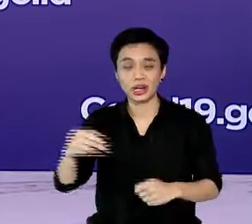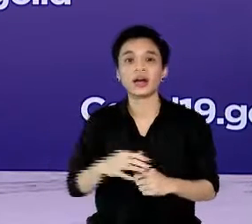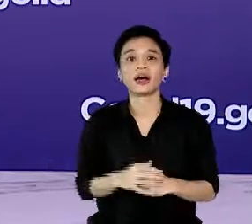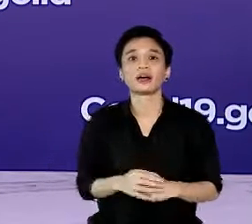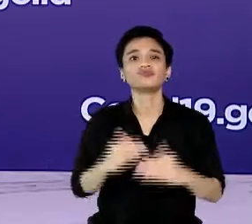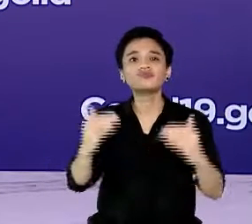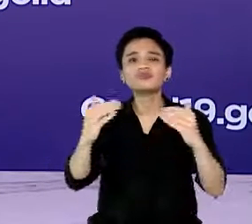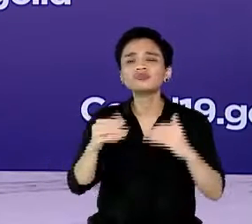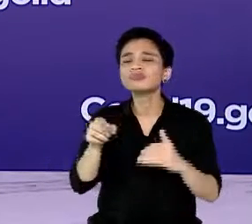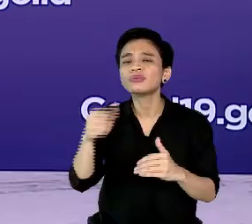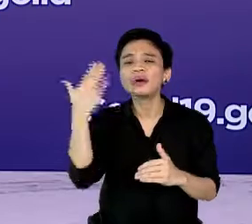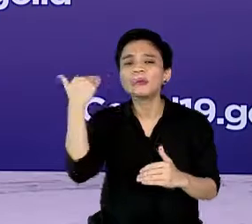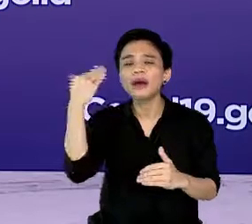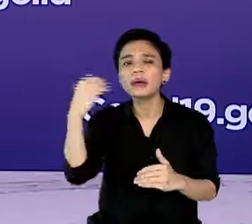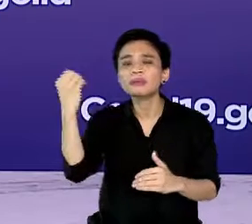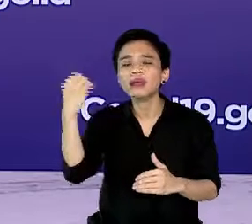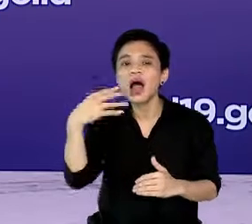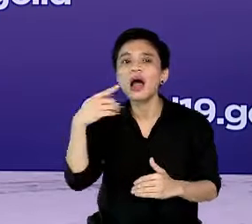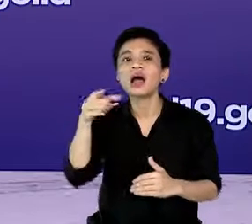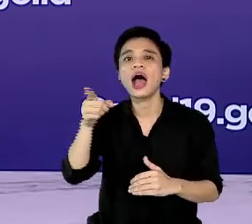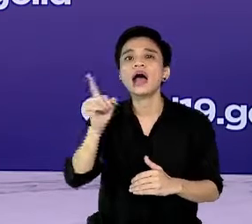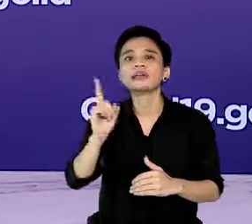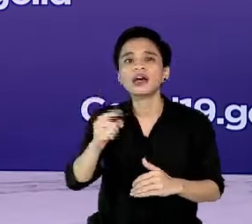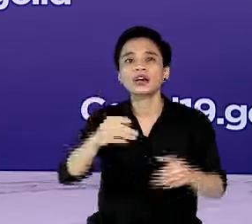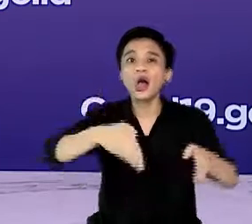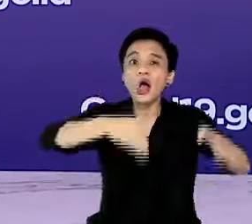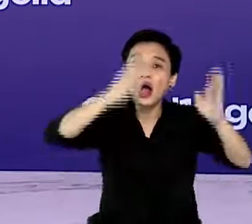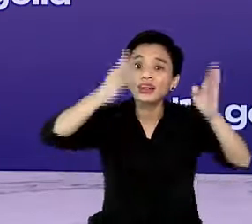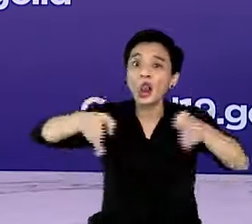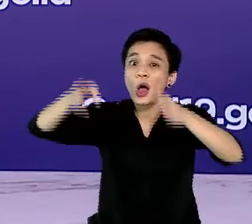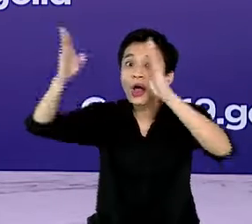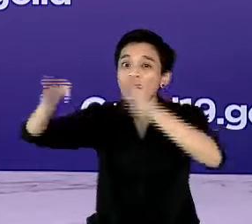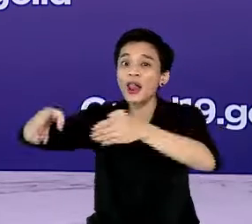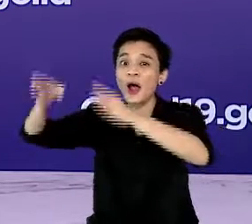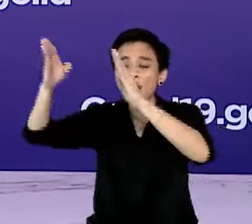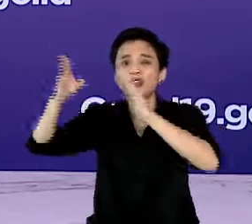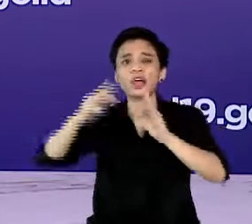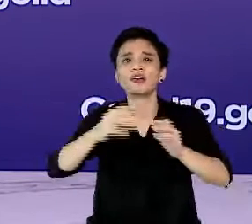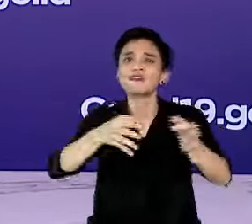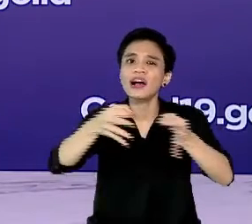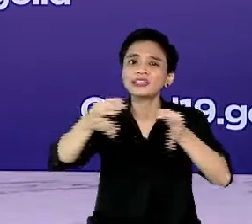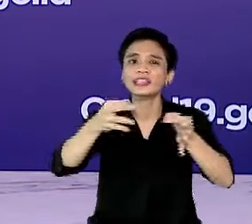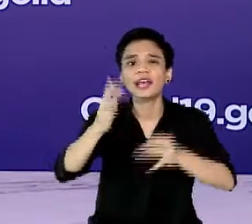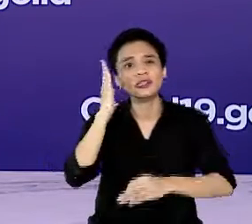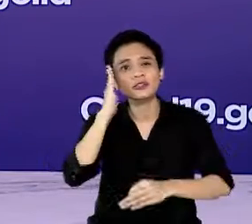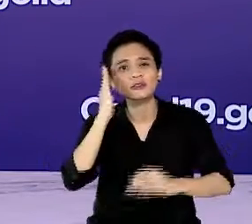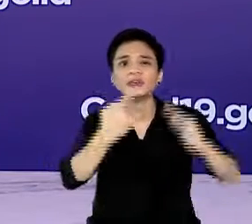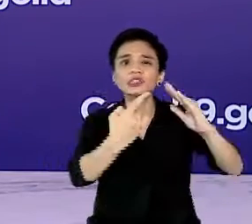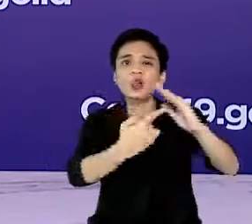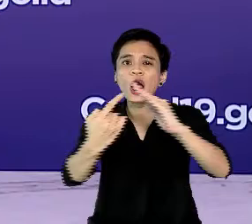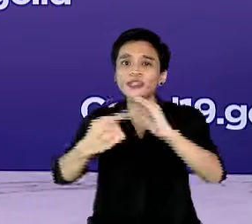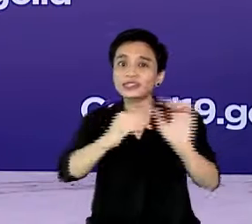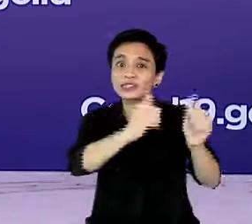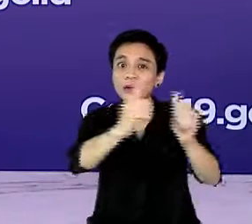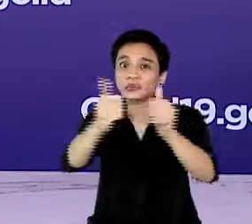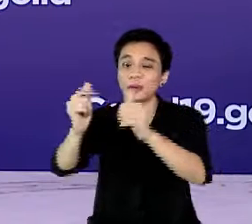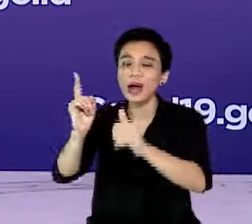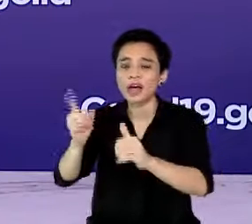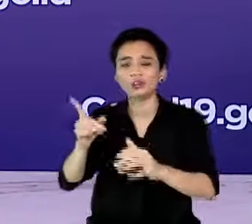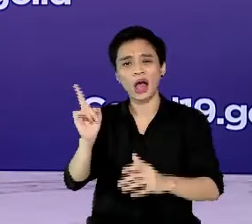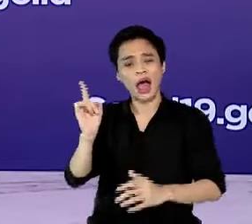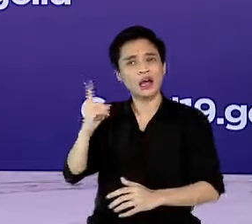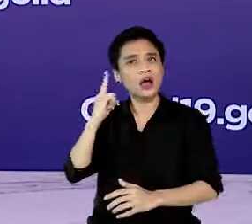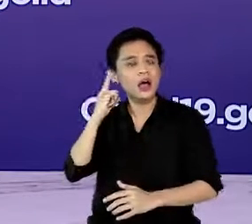secara bertahap uang komitmen Pemerintah terhadap hotel-hotel yang menyediakan layanan isolasi Mandiri pasien covert 19 senilai